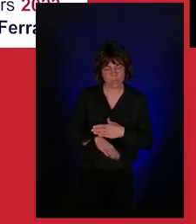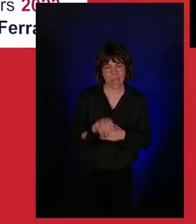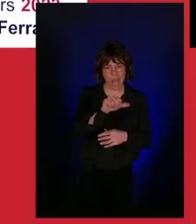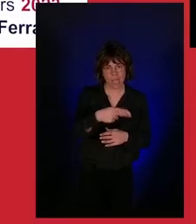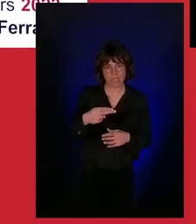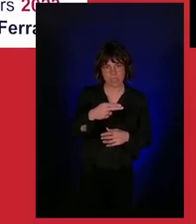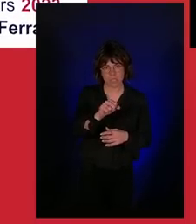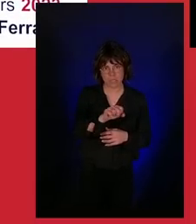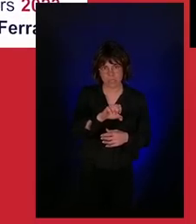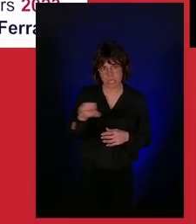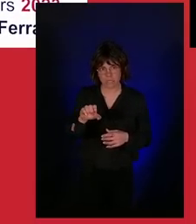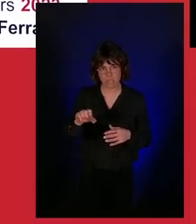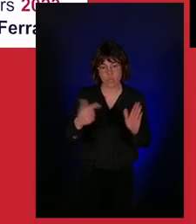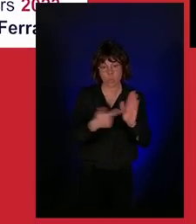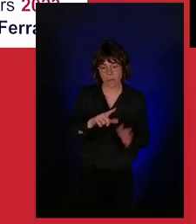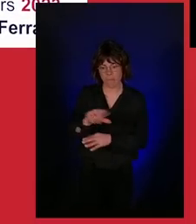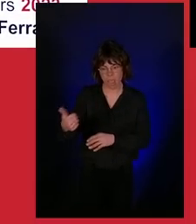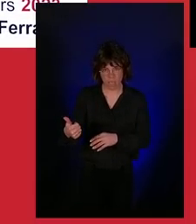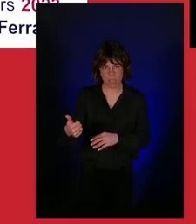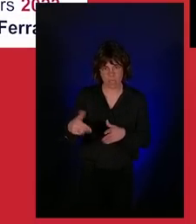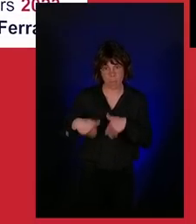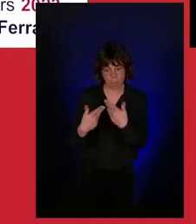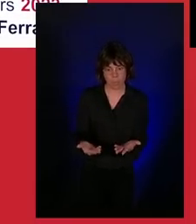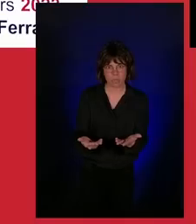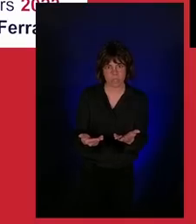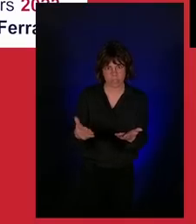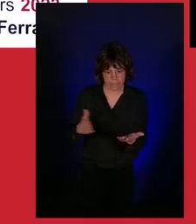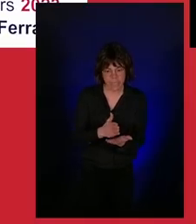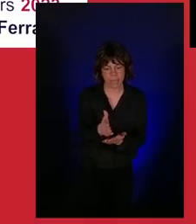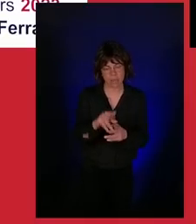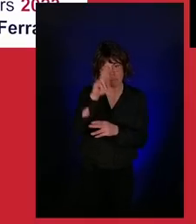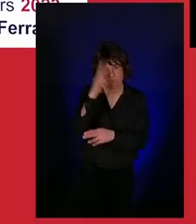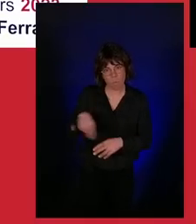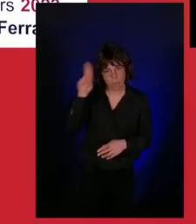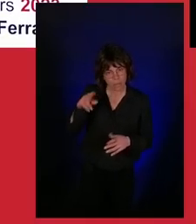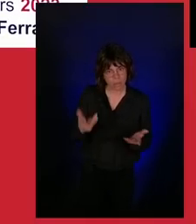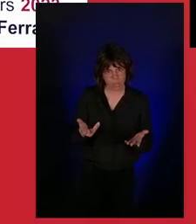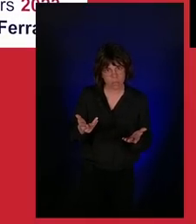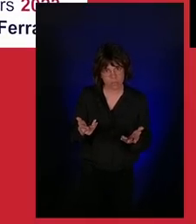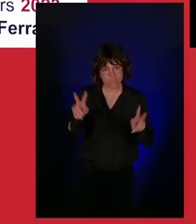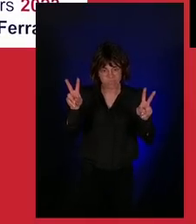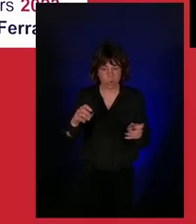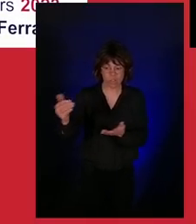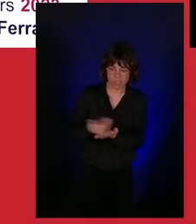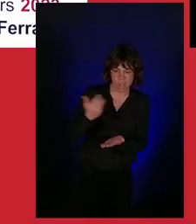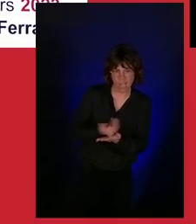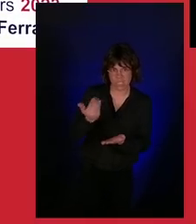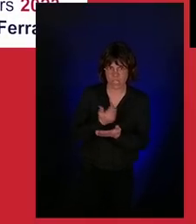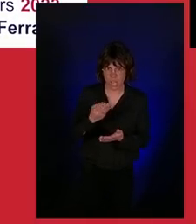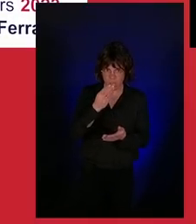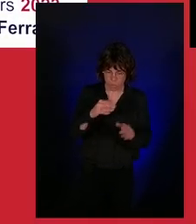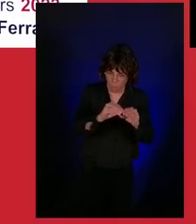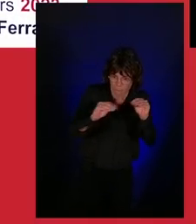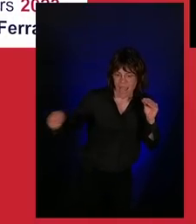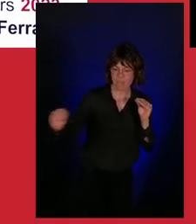aboutissant le 9 décembre 2021 à une proposition de directive européenne sur la présomption de salariat pour les travailleurs de